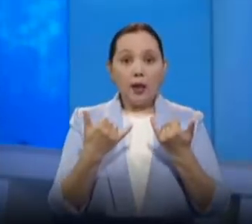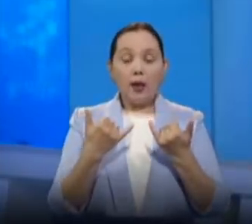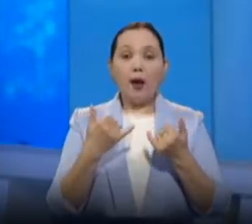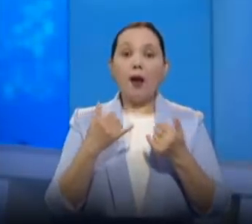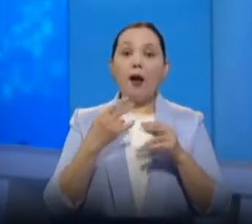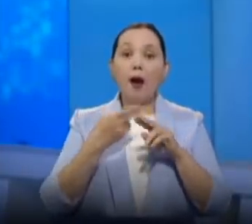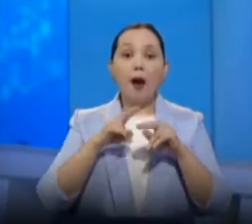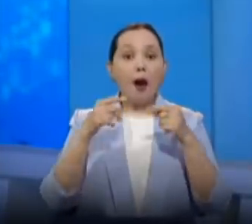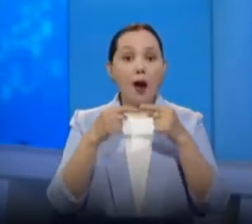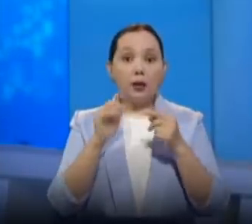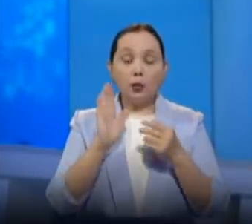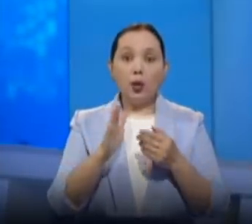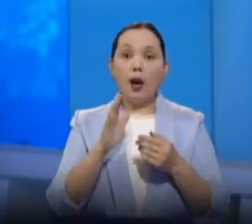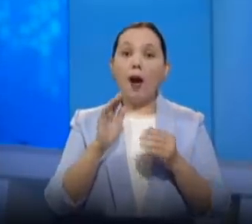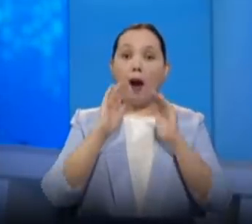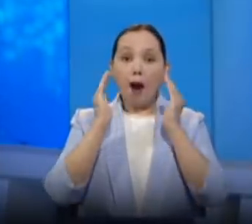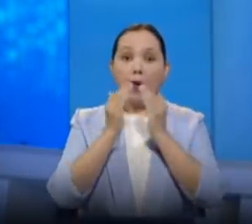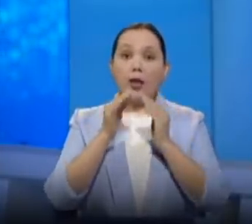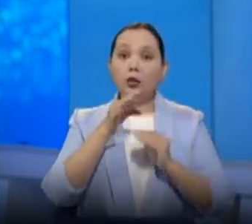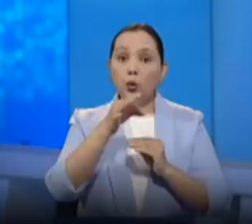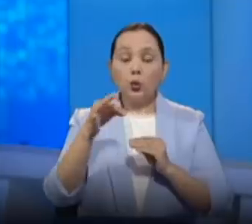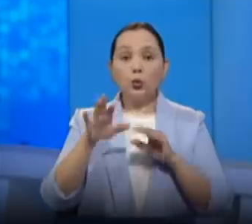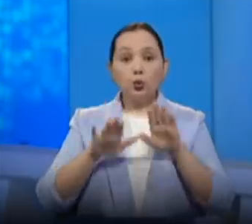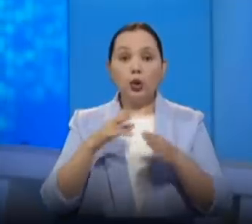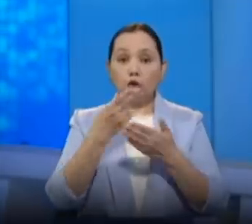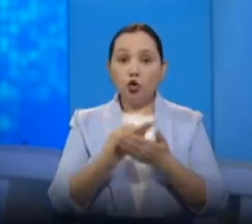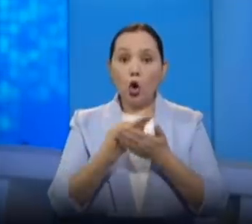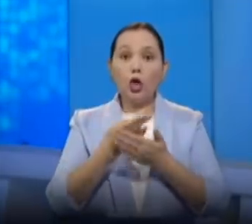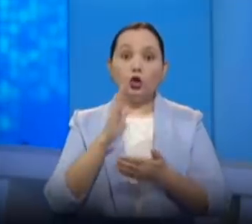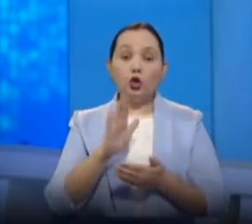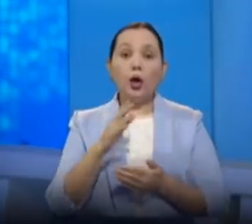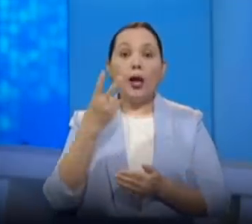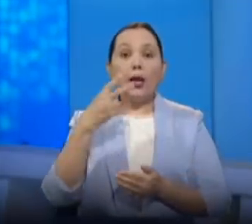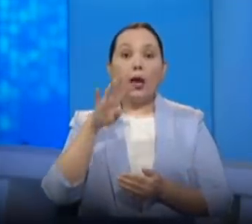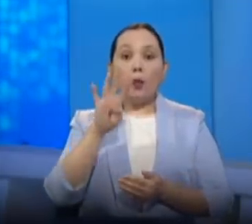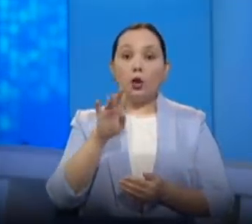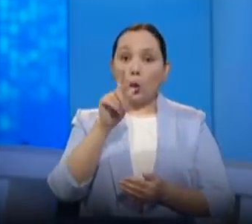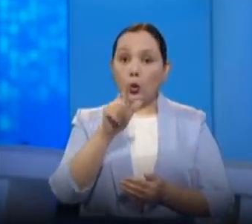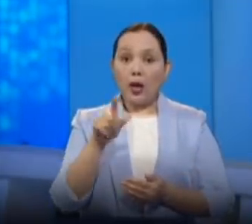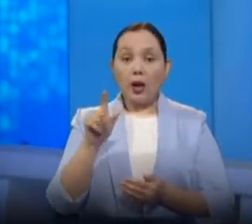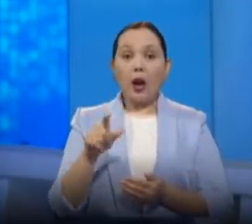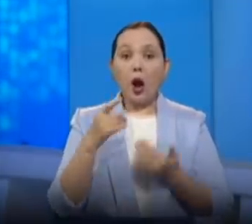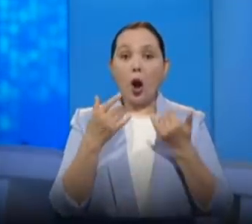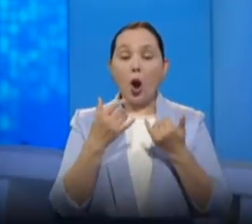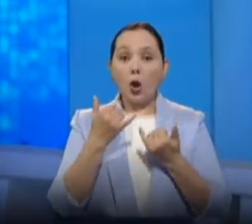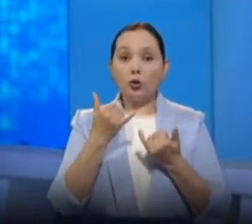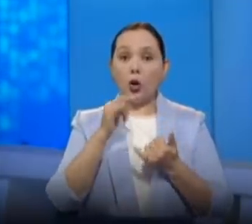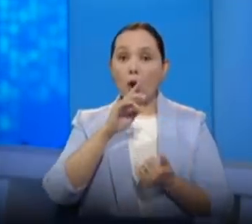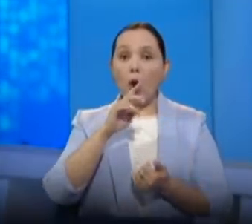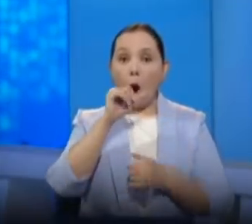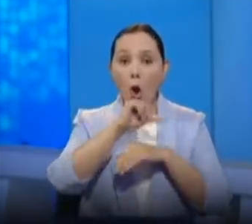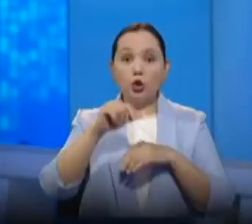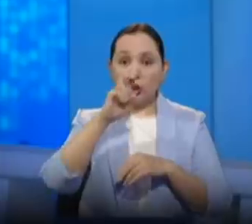aniq bo'ldiki, mana shu karantin hududlariga joylashtirilganlarni 24 nafari xorijiy davlatlardan,